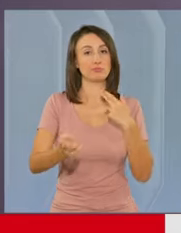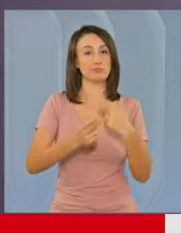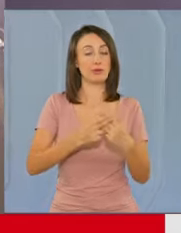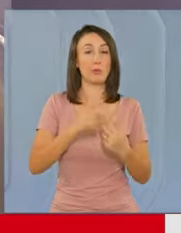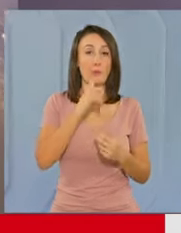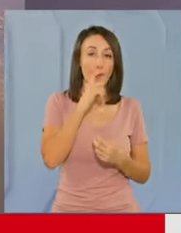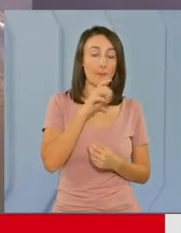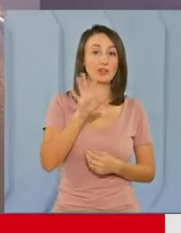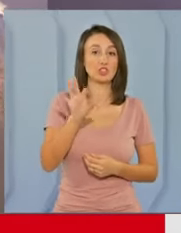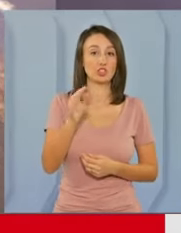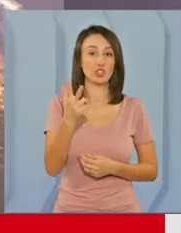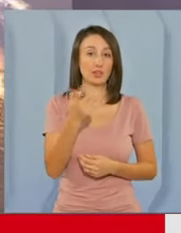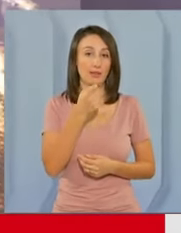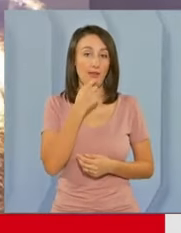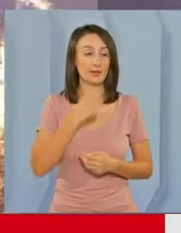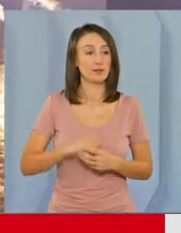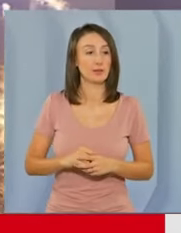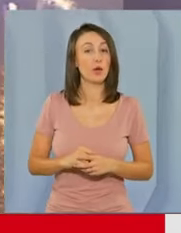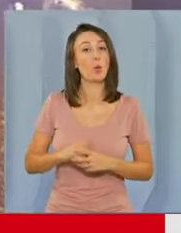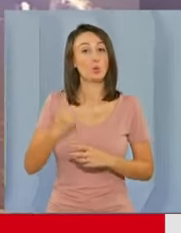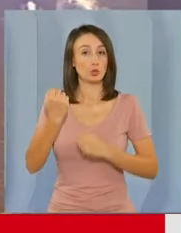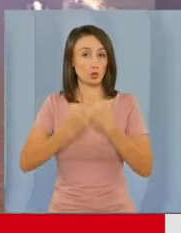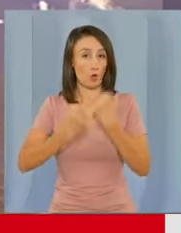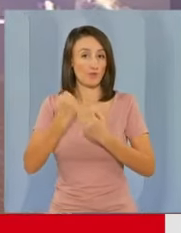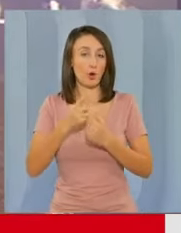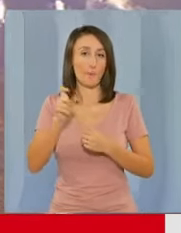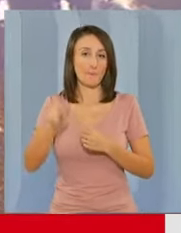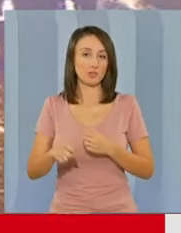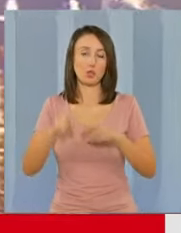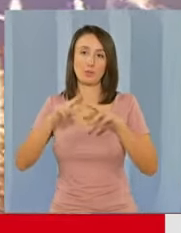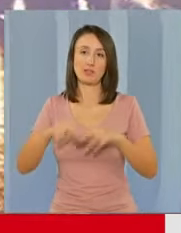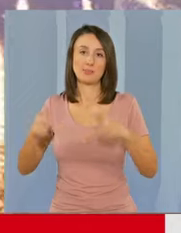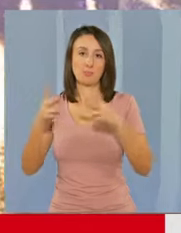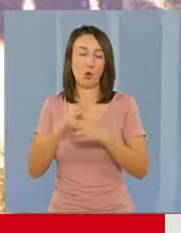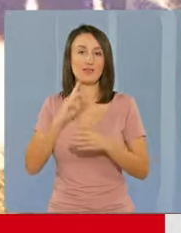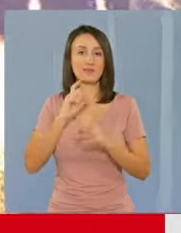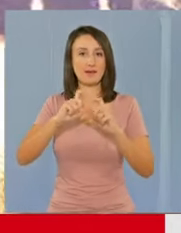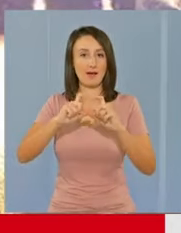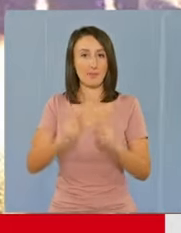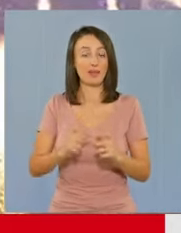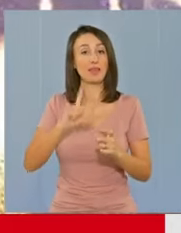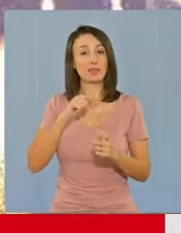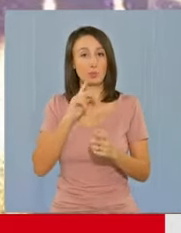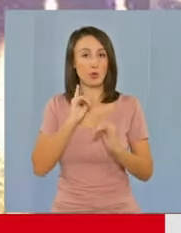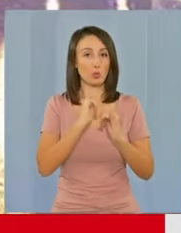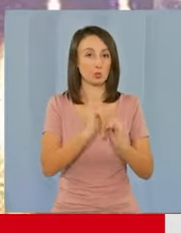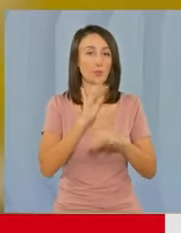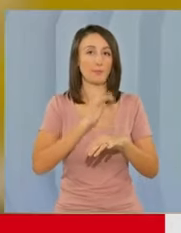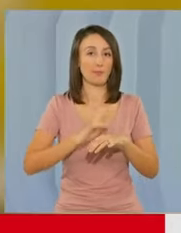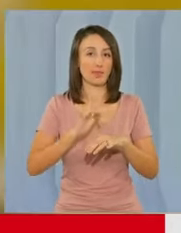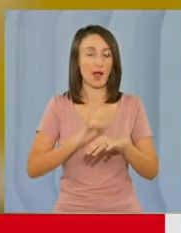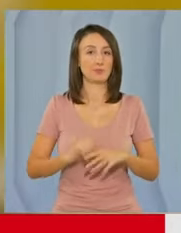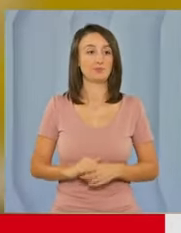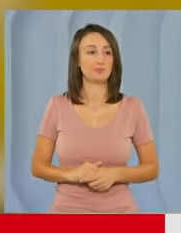de un bărbat în vârstă de 53 de ani Unul dintre șoferi și o pasager au rămas blocați în cabină și a fost nevoie de intervenția echipajelor de